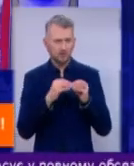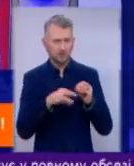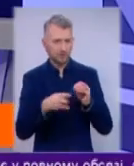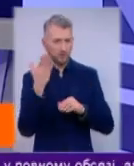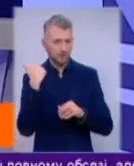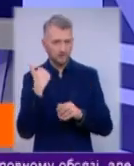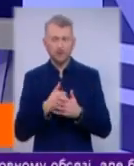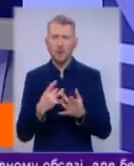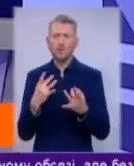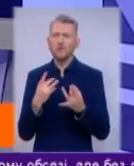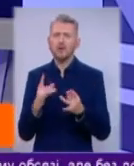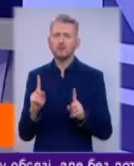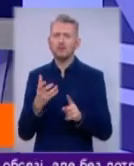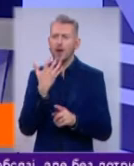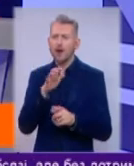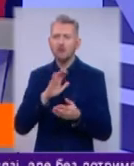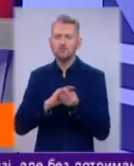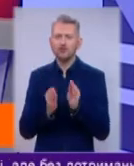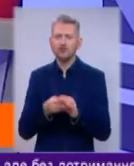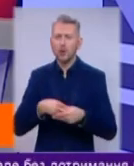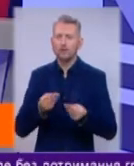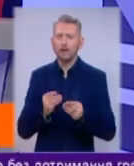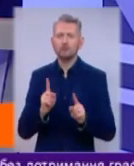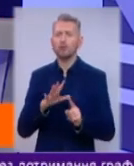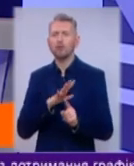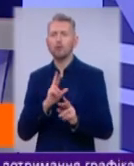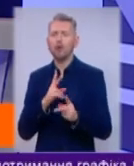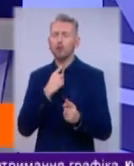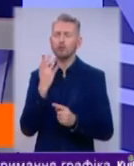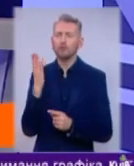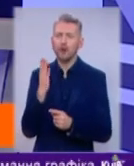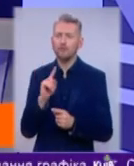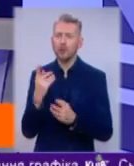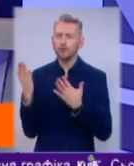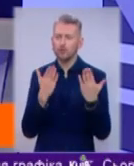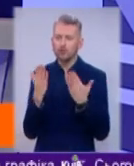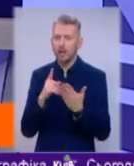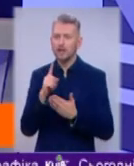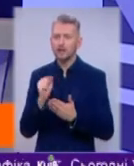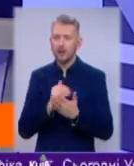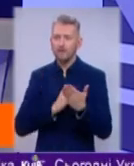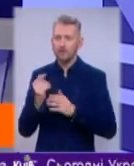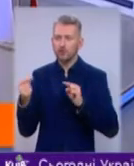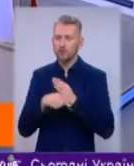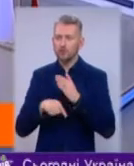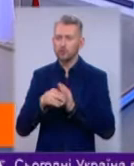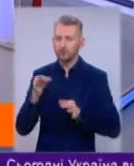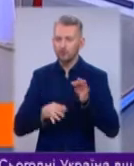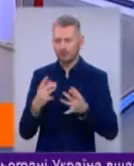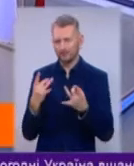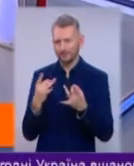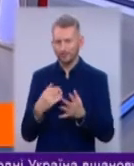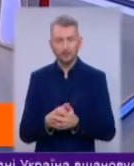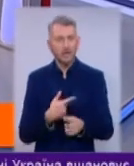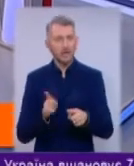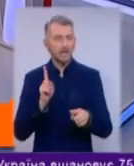нам з перших вуст, гарячі пиріжки роздайте, що там було, як ви там голосували в першому читанні за Вищий антикорупційний суд? Ну, це